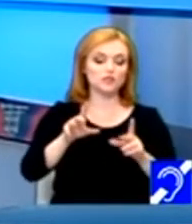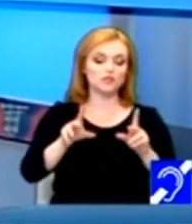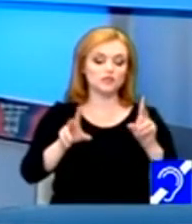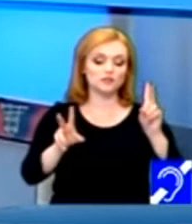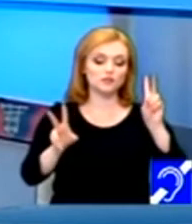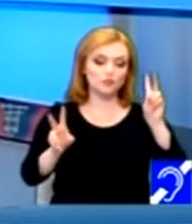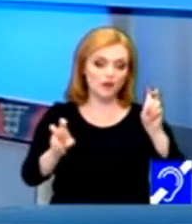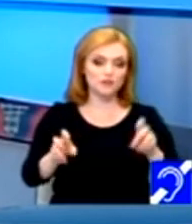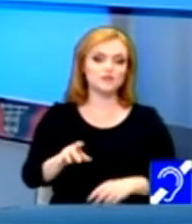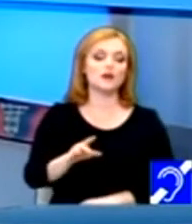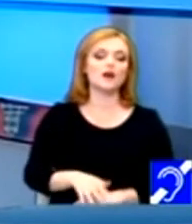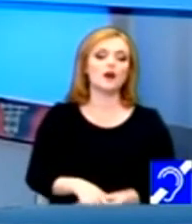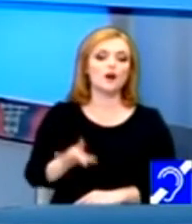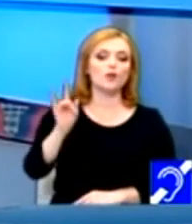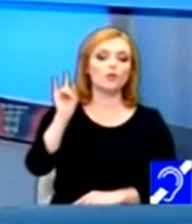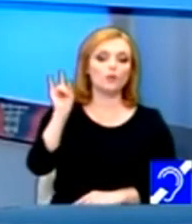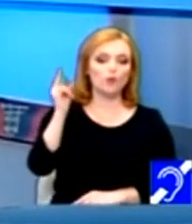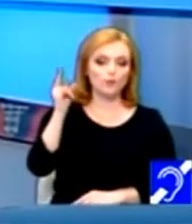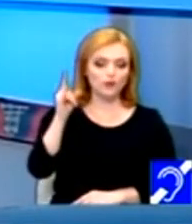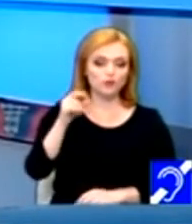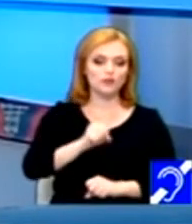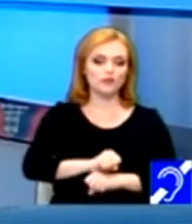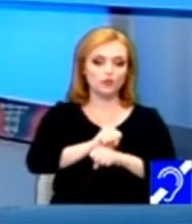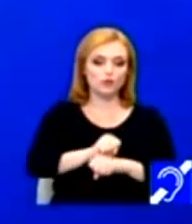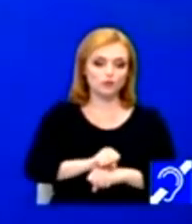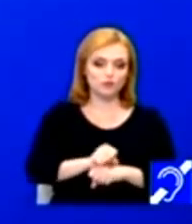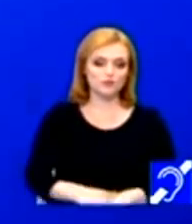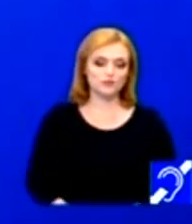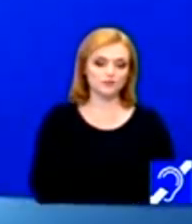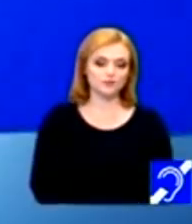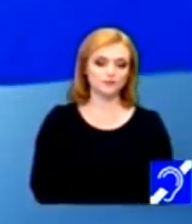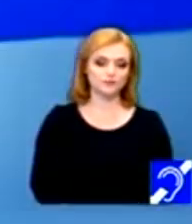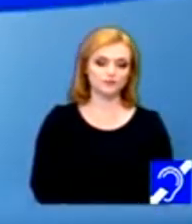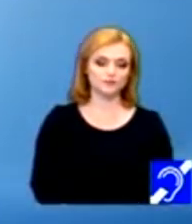acum are aceeași vârstă cu democrația din România.